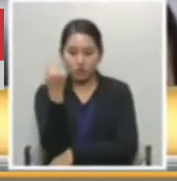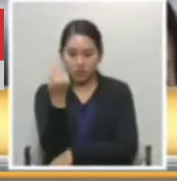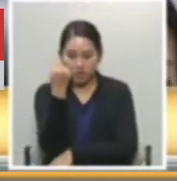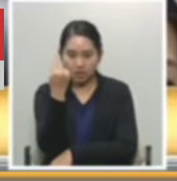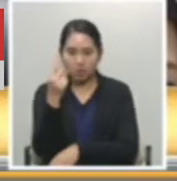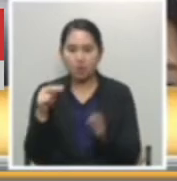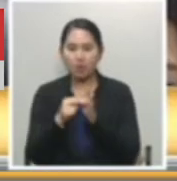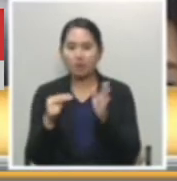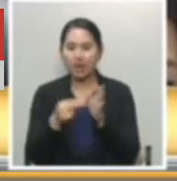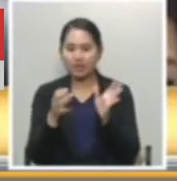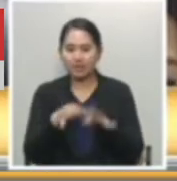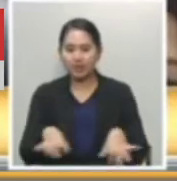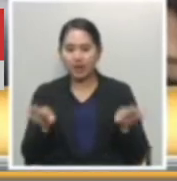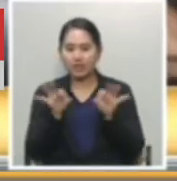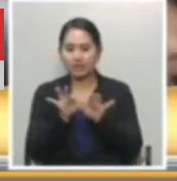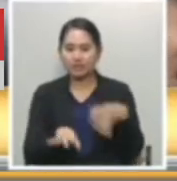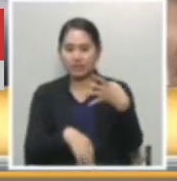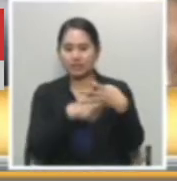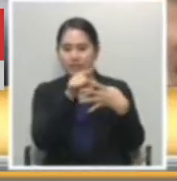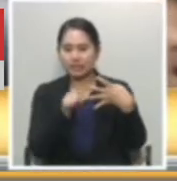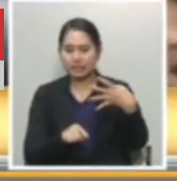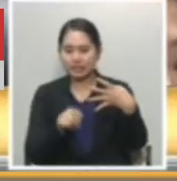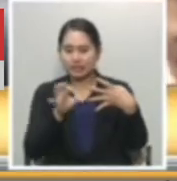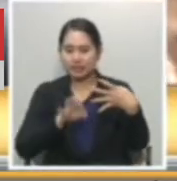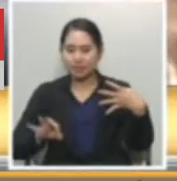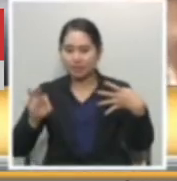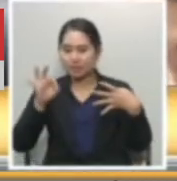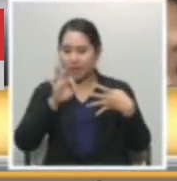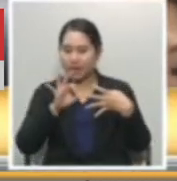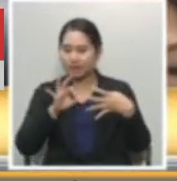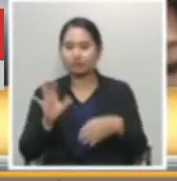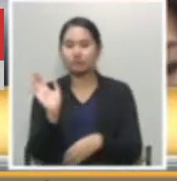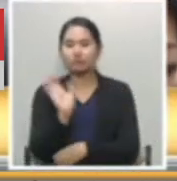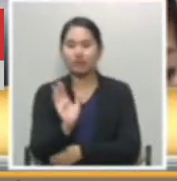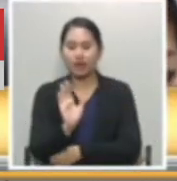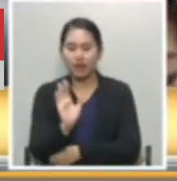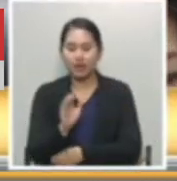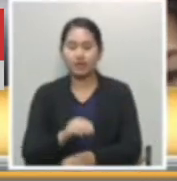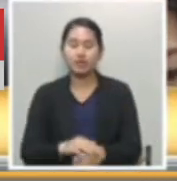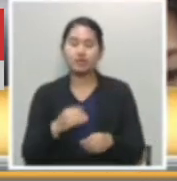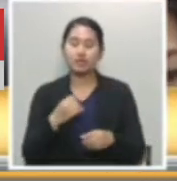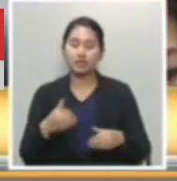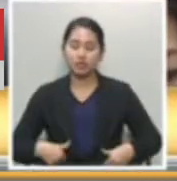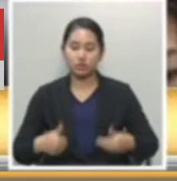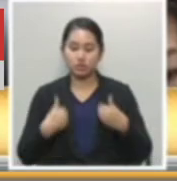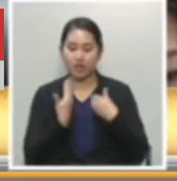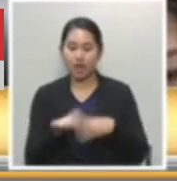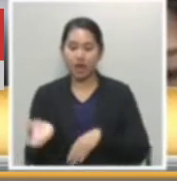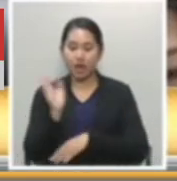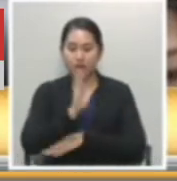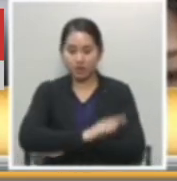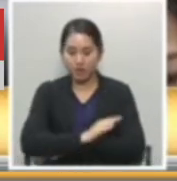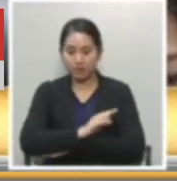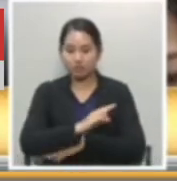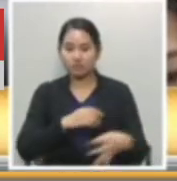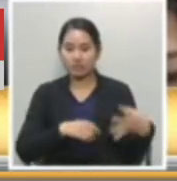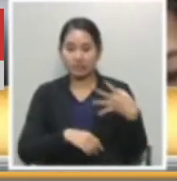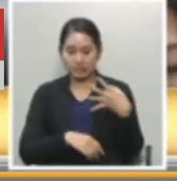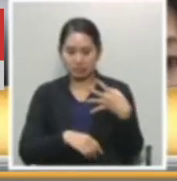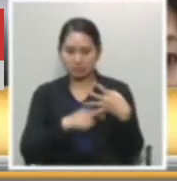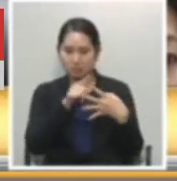4มันไม่ได้เป็นสิ่งจำเป็นสำหรับการดำรงชีพนะครับดังนั้นผู้คนทั่วไป